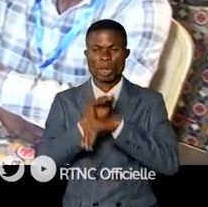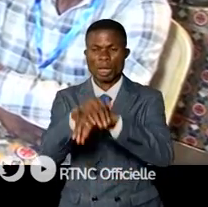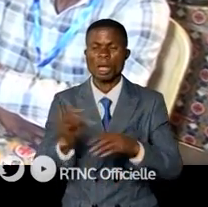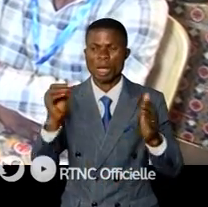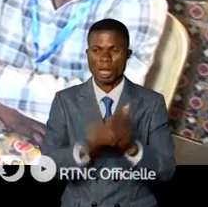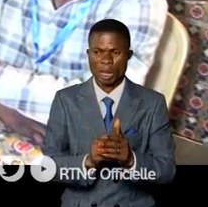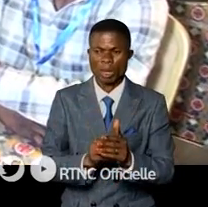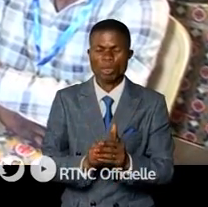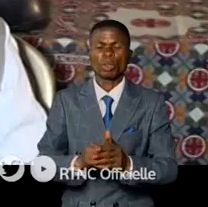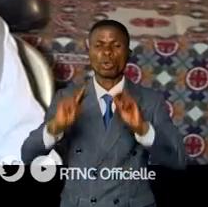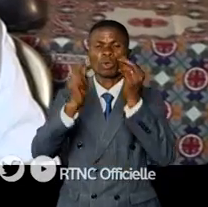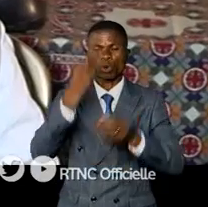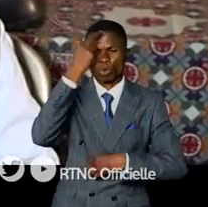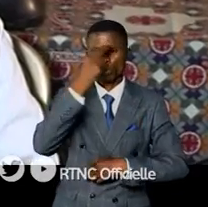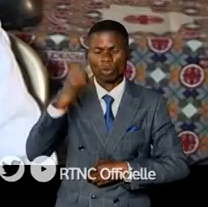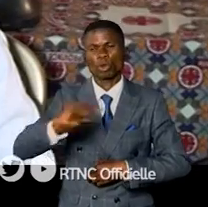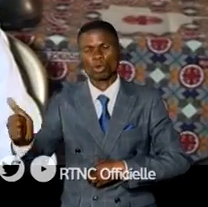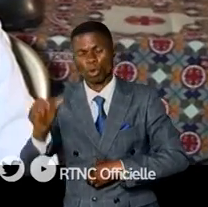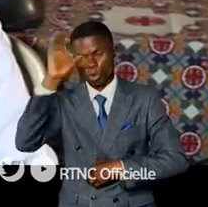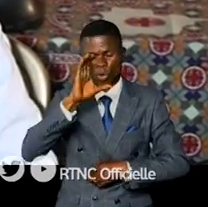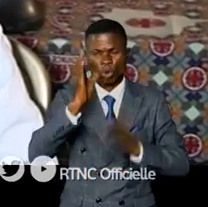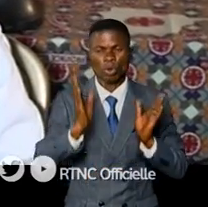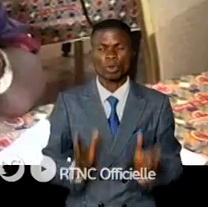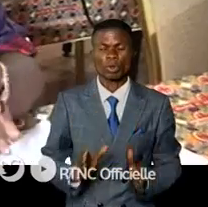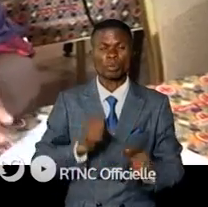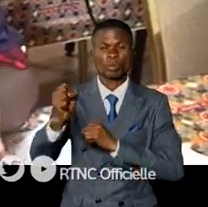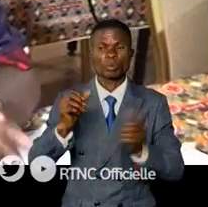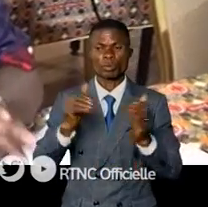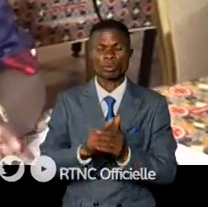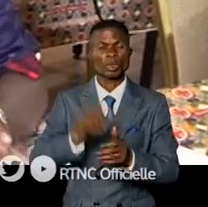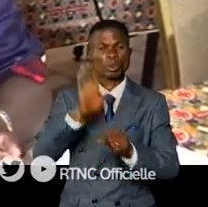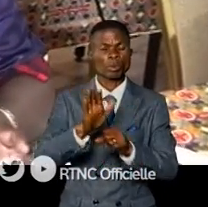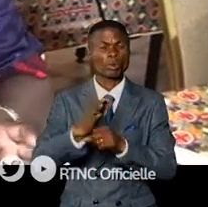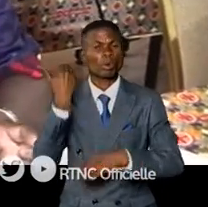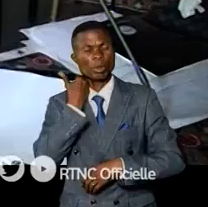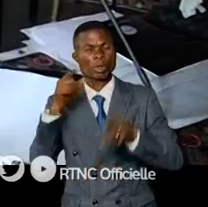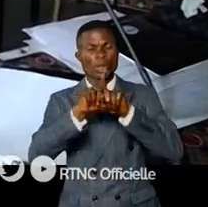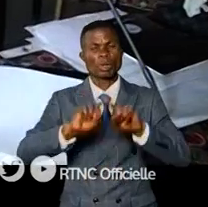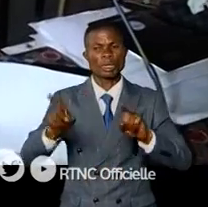à Caritas et à d'autres chercheurs dans la lutte contre les pandémies et les